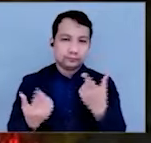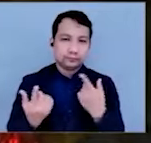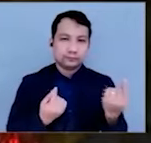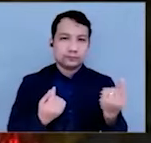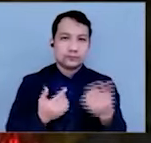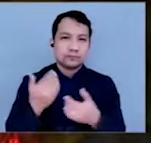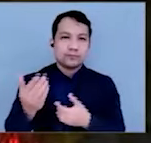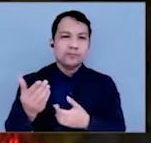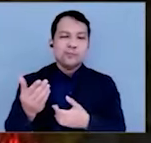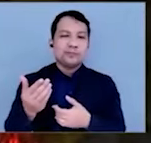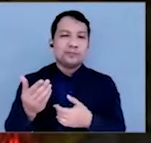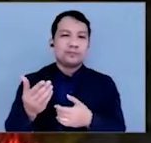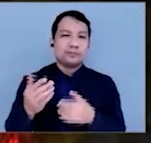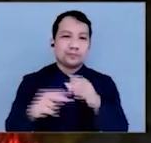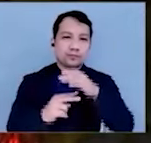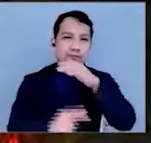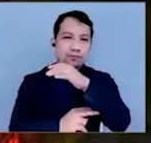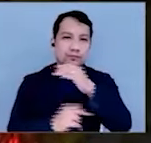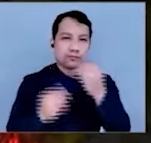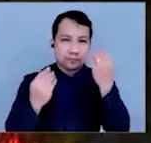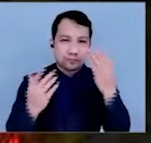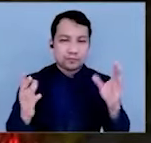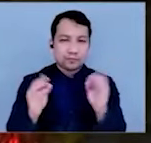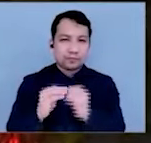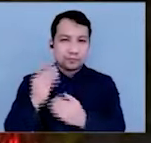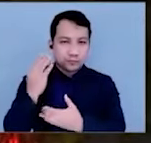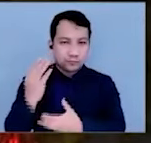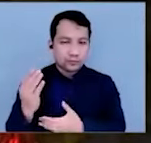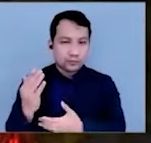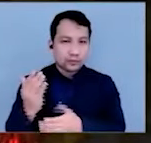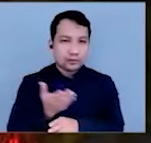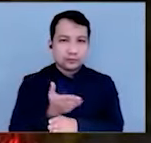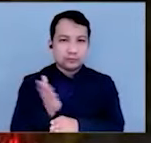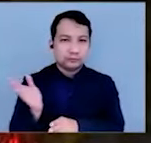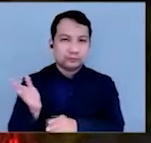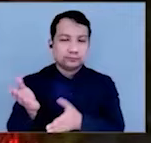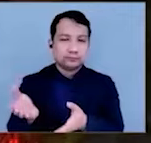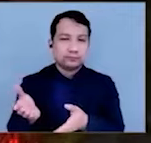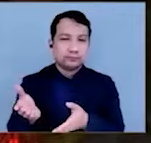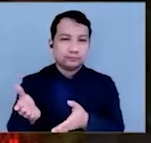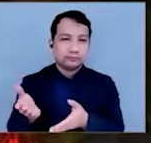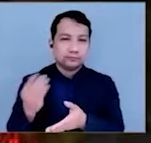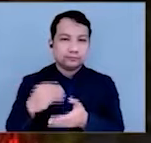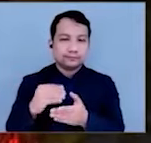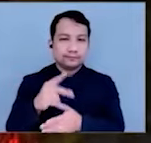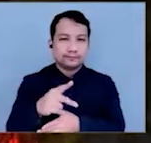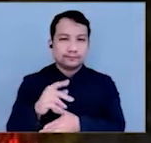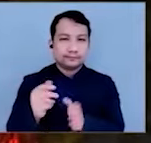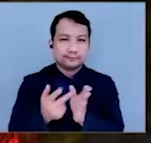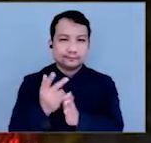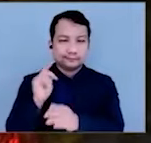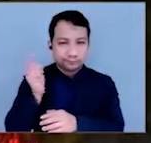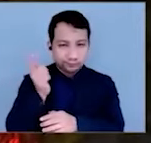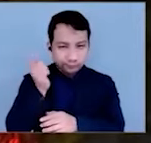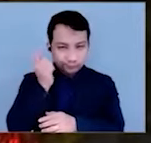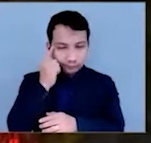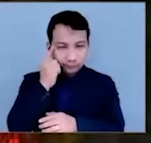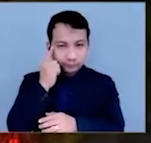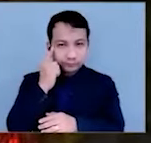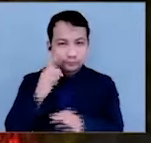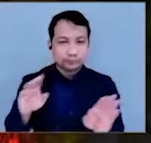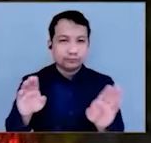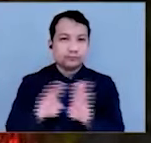mga tulay. Wala pa ngayong partikular na alternatibong rutang tinukoy ang Pasig City Government matapos isara ang F.